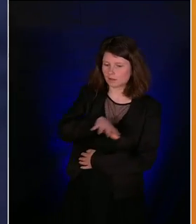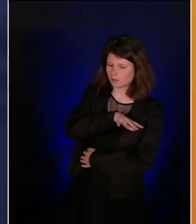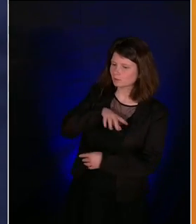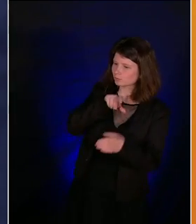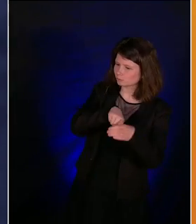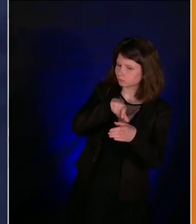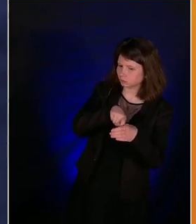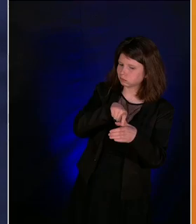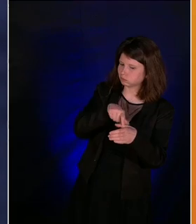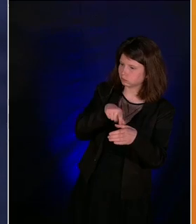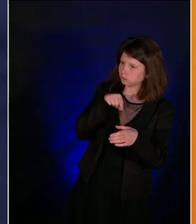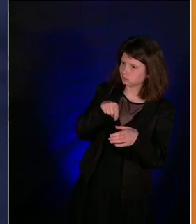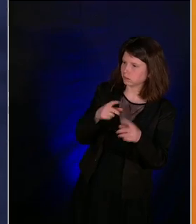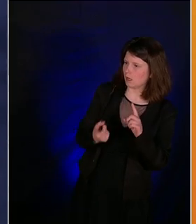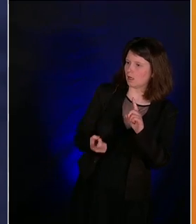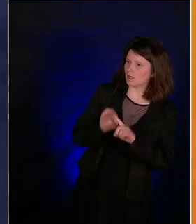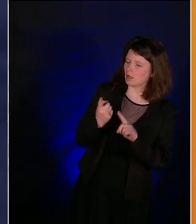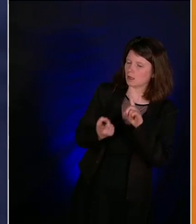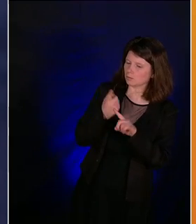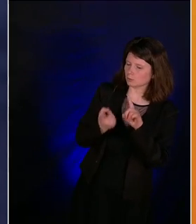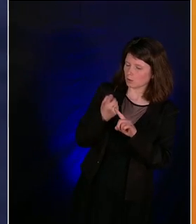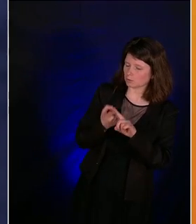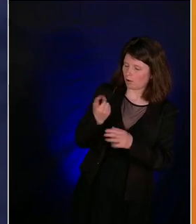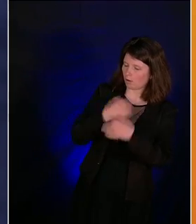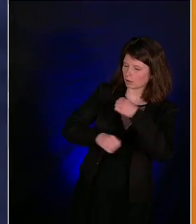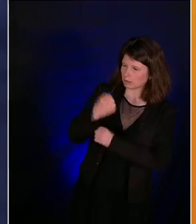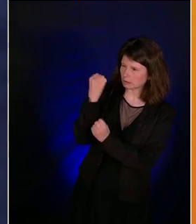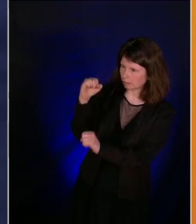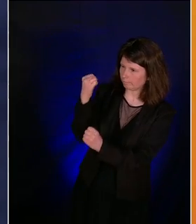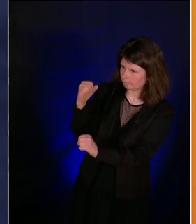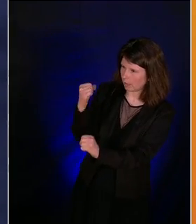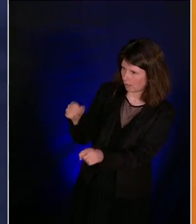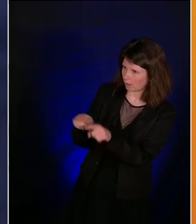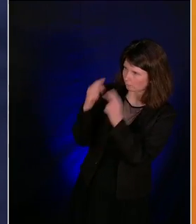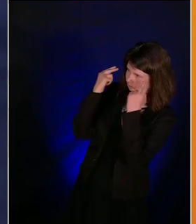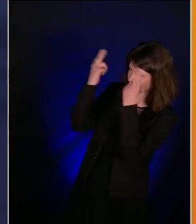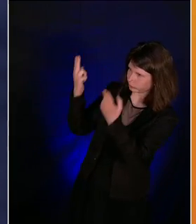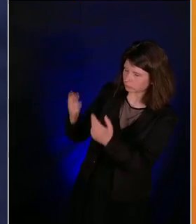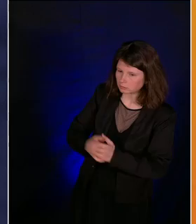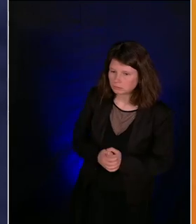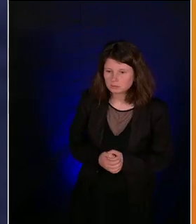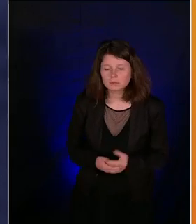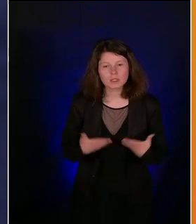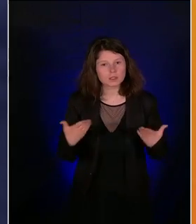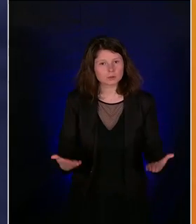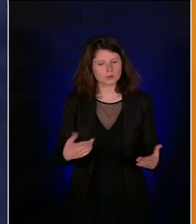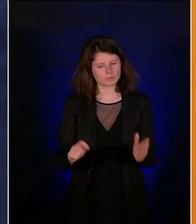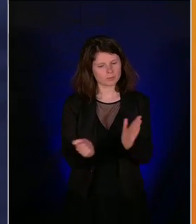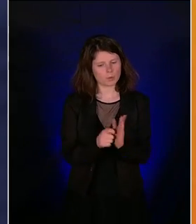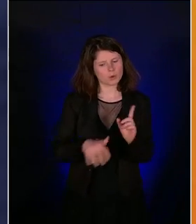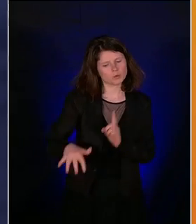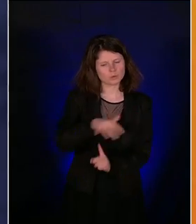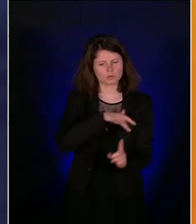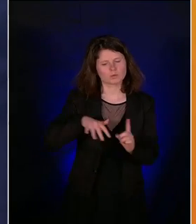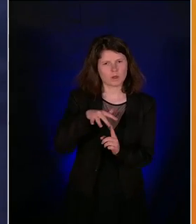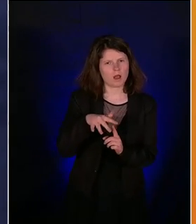pouvoir s'organiser par la grève pour construire la riposte nous vivons un moment social historique et nous pouvons gagner